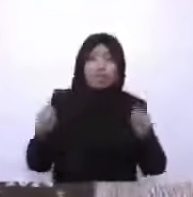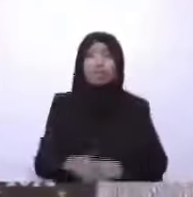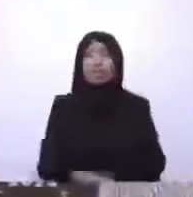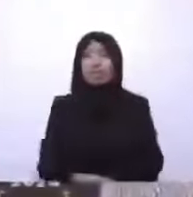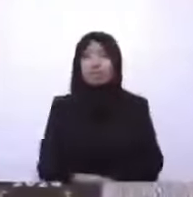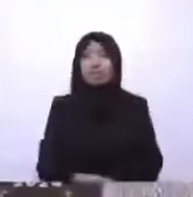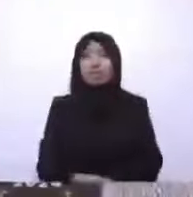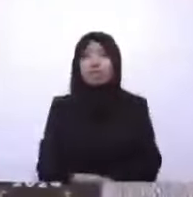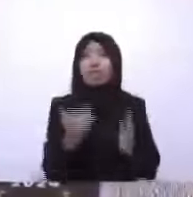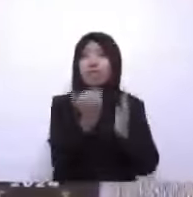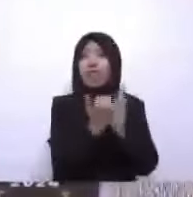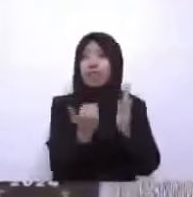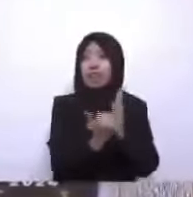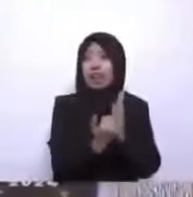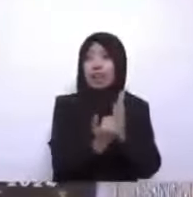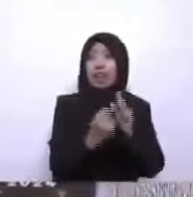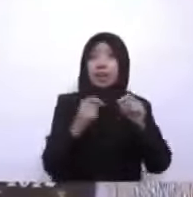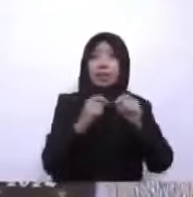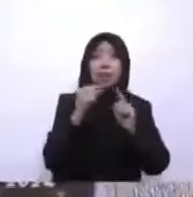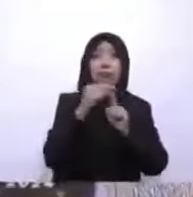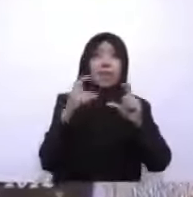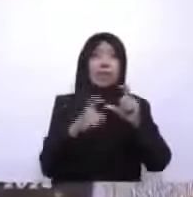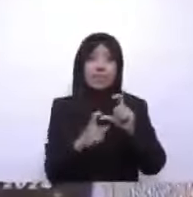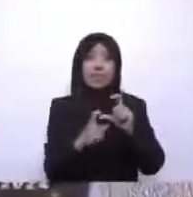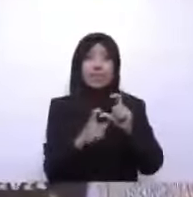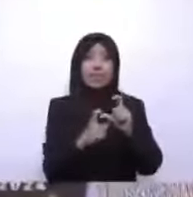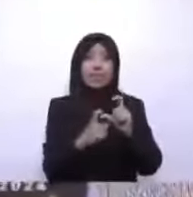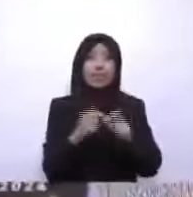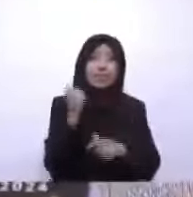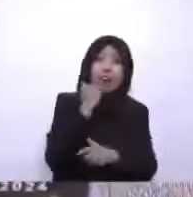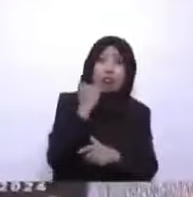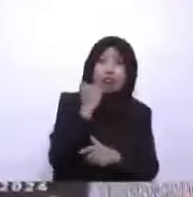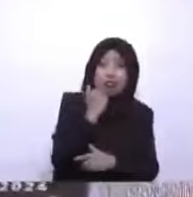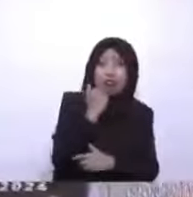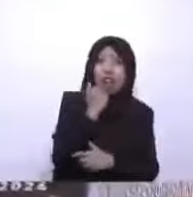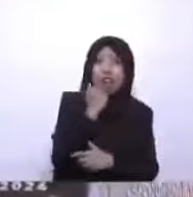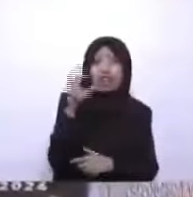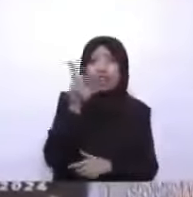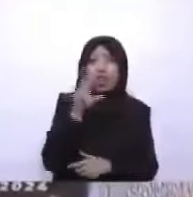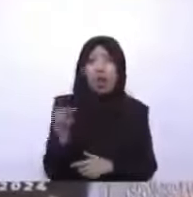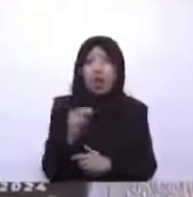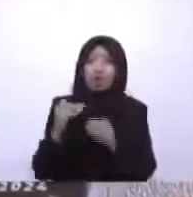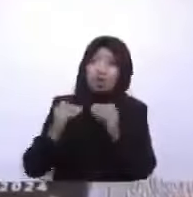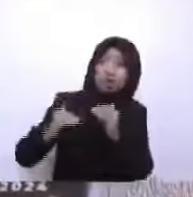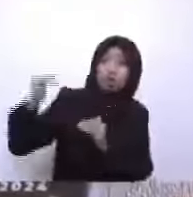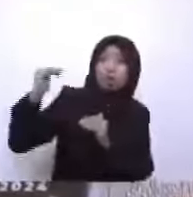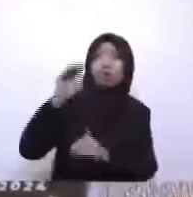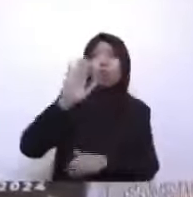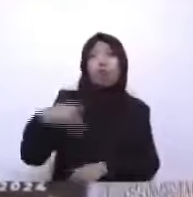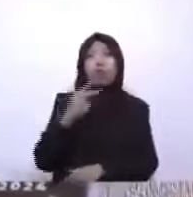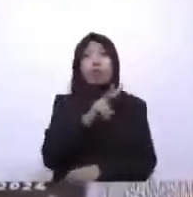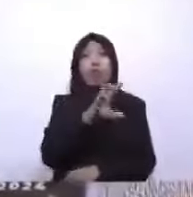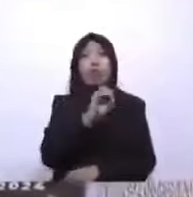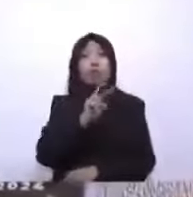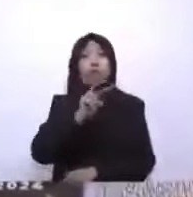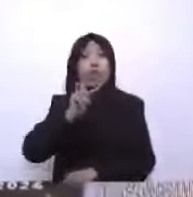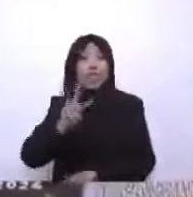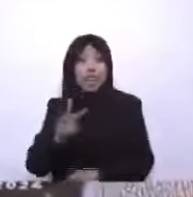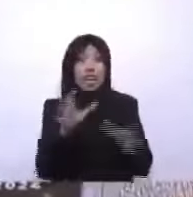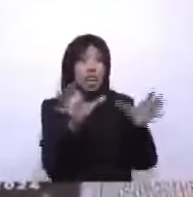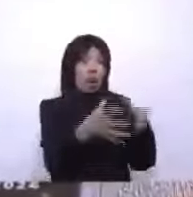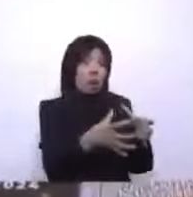Data Badan Pusat Statistik menunjukkan tingkat pengangguran terbuka terbesar di Jawa Barat tahun 2023 berada di